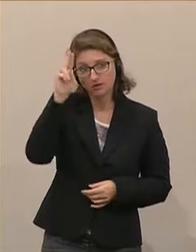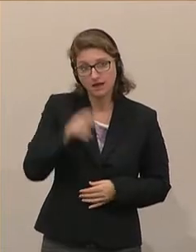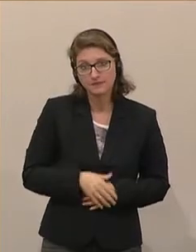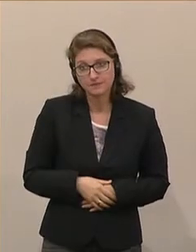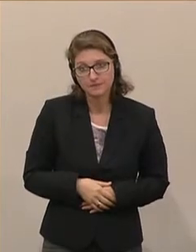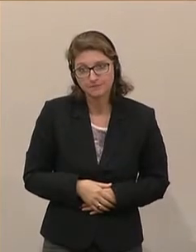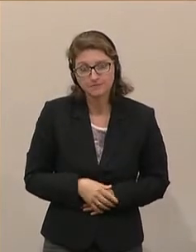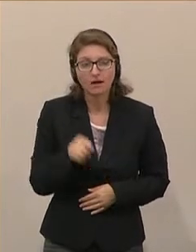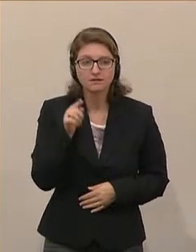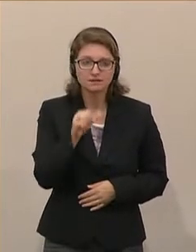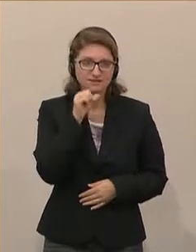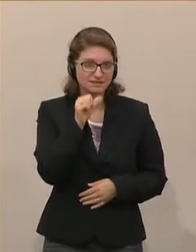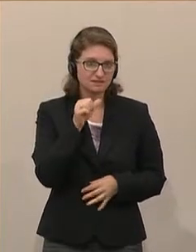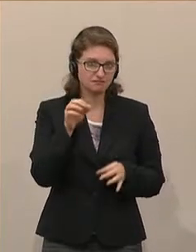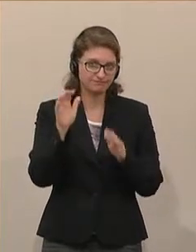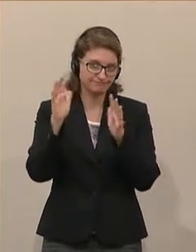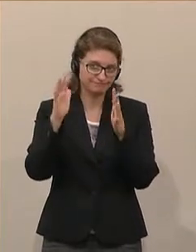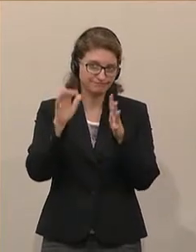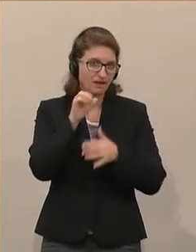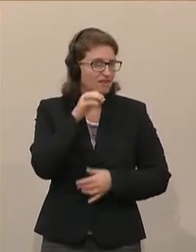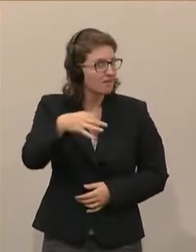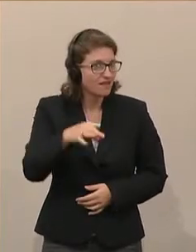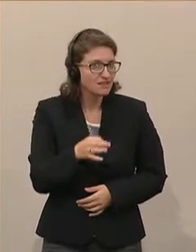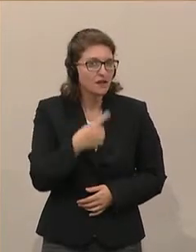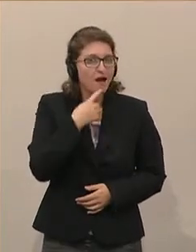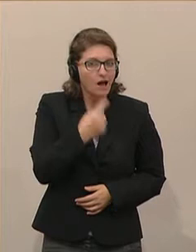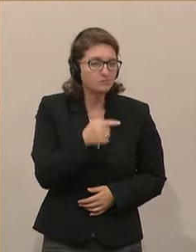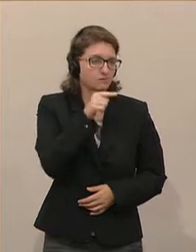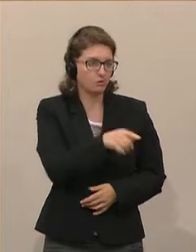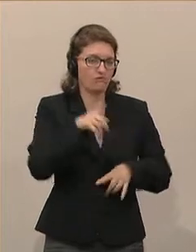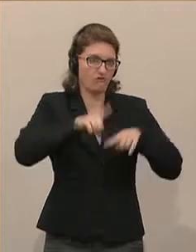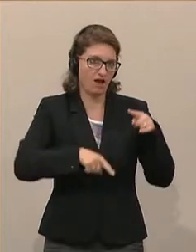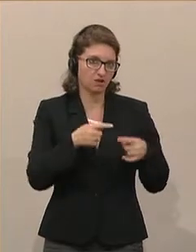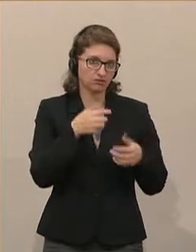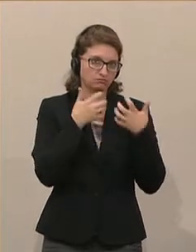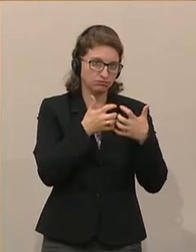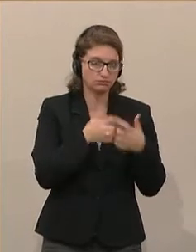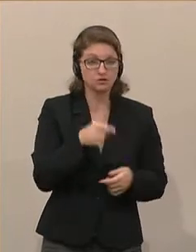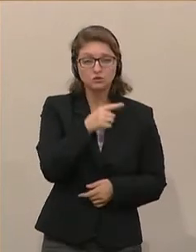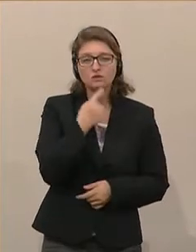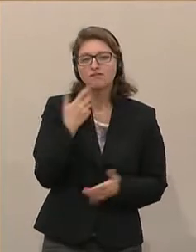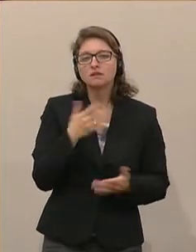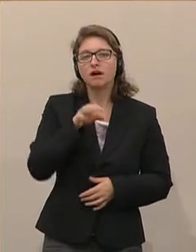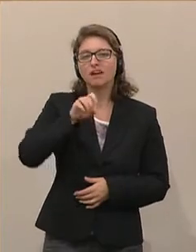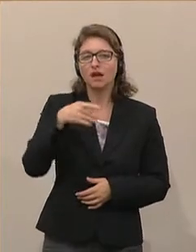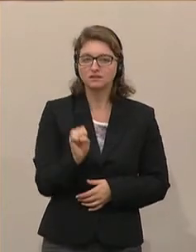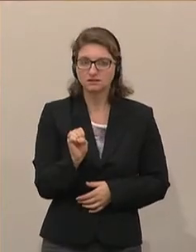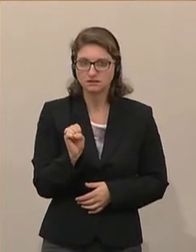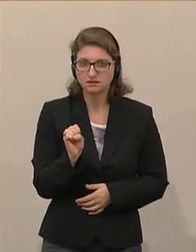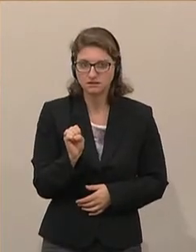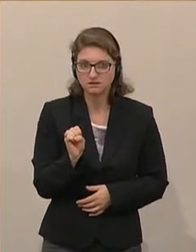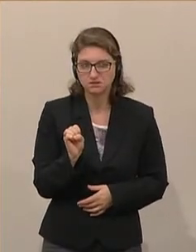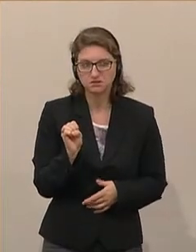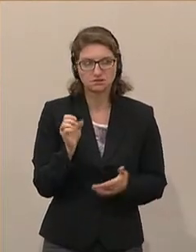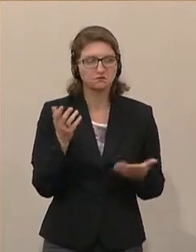ist nicht die einzige Behauptung, die Sie hier unwahrheitsgemäß aufstellen. Sie sagen, die EGS mit, wie zum